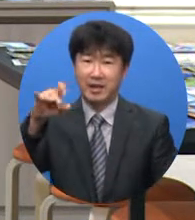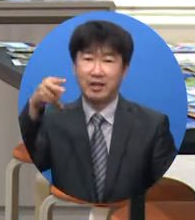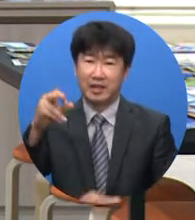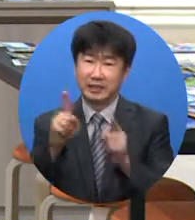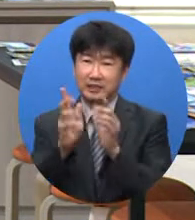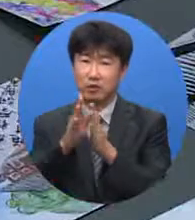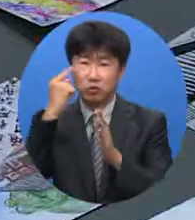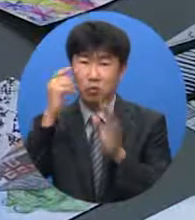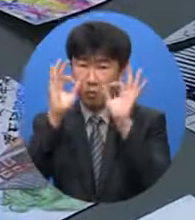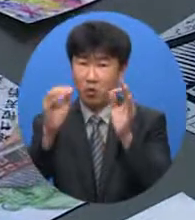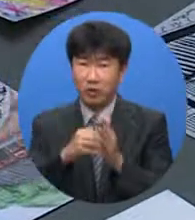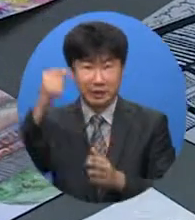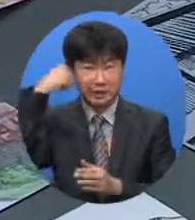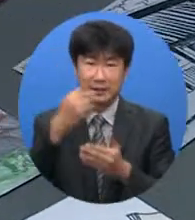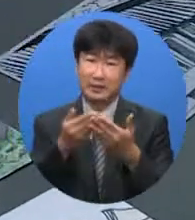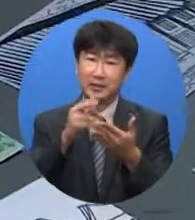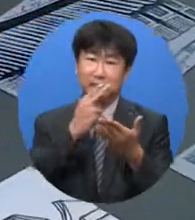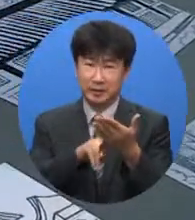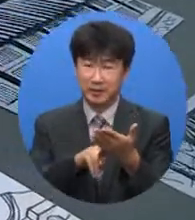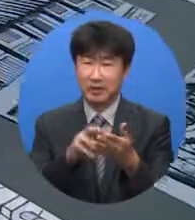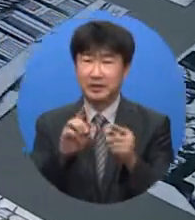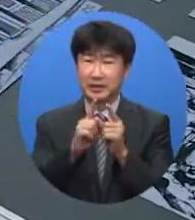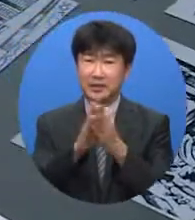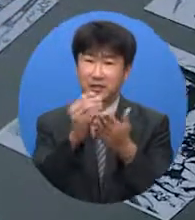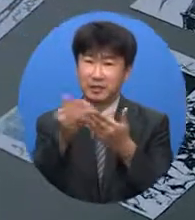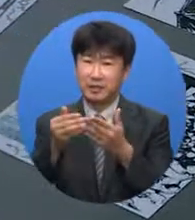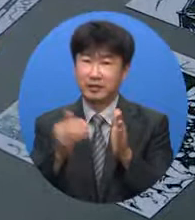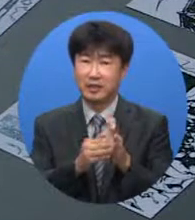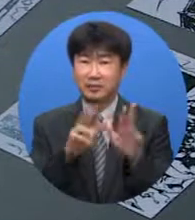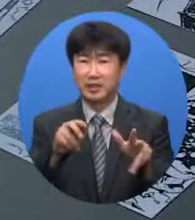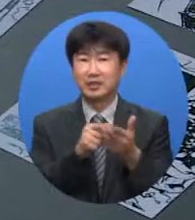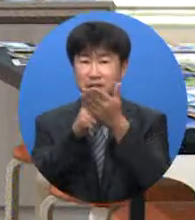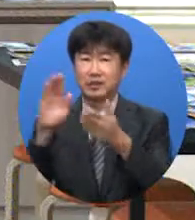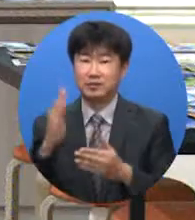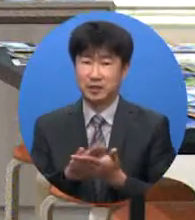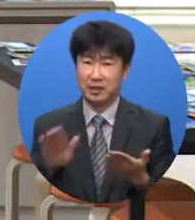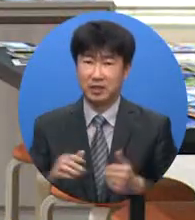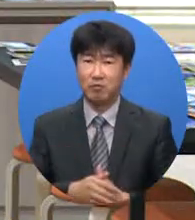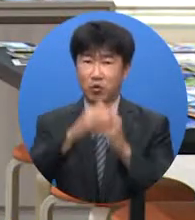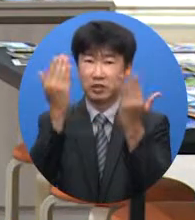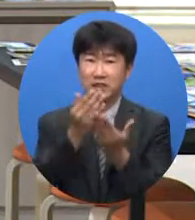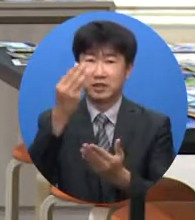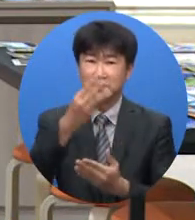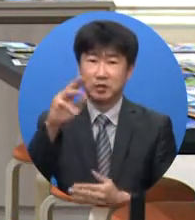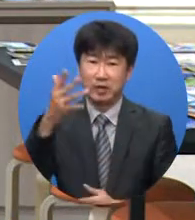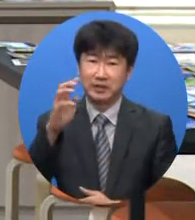대장경을 직접 눈으로 보고 그리고 그 느낌을 그림엽서에 직접 그려서 이불에 응모하게 됐습니다.